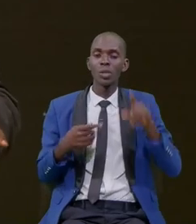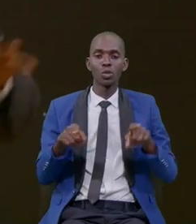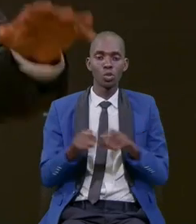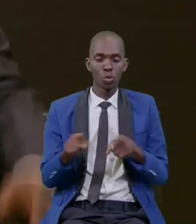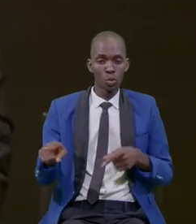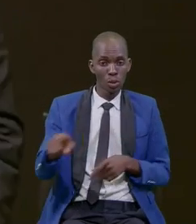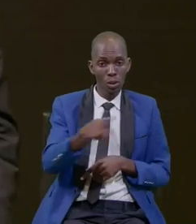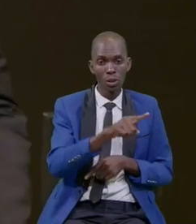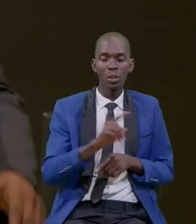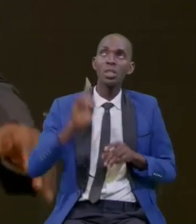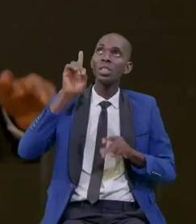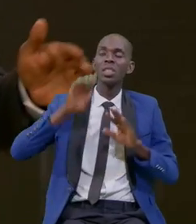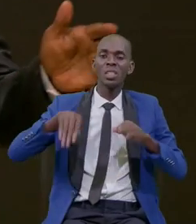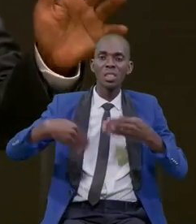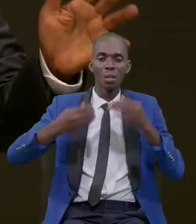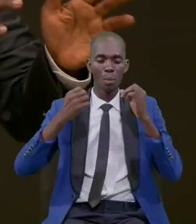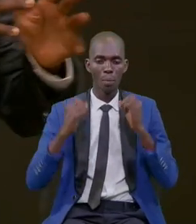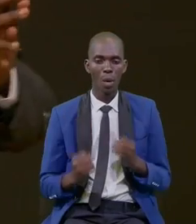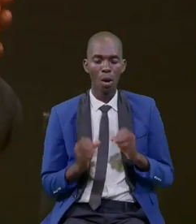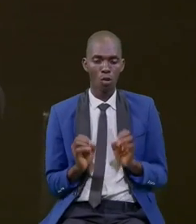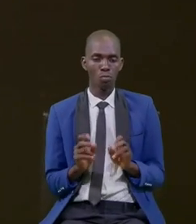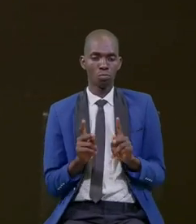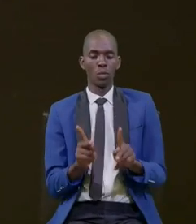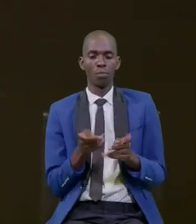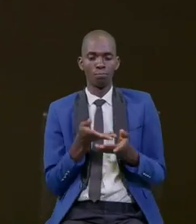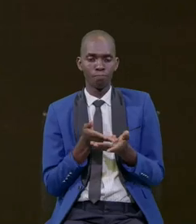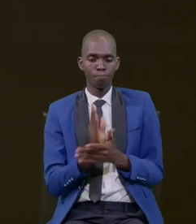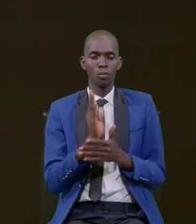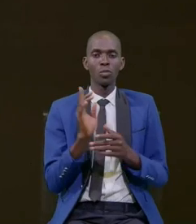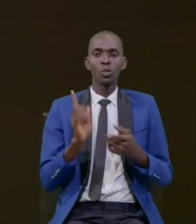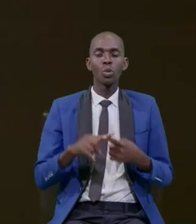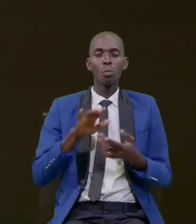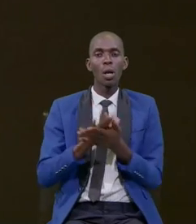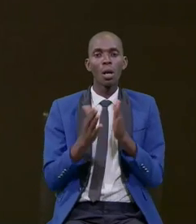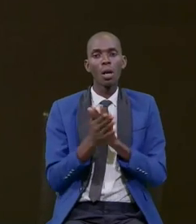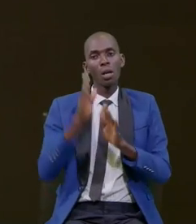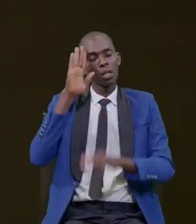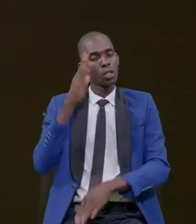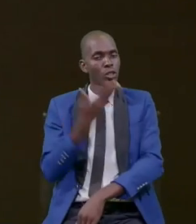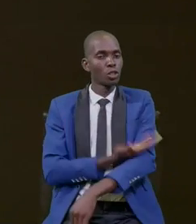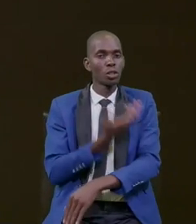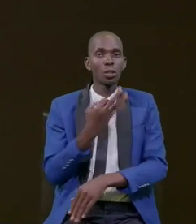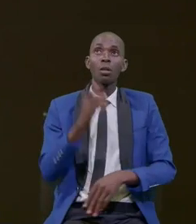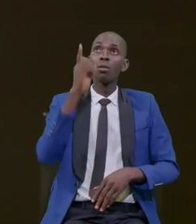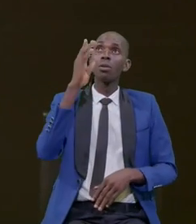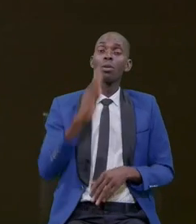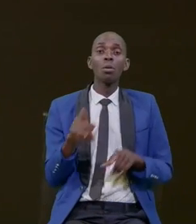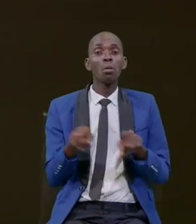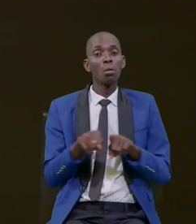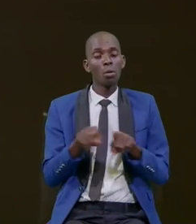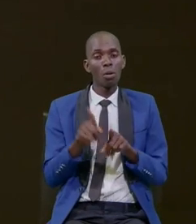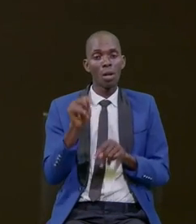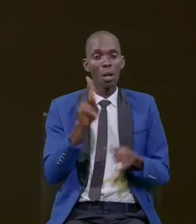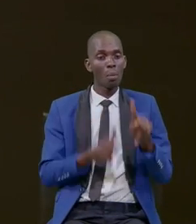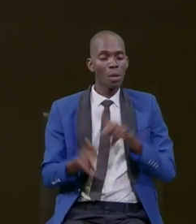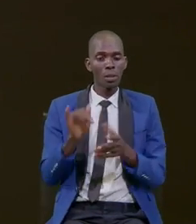Il leur donnera le pouvoir, le privilège, le droit de devenir enfant de Dieu à ceux qui croient en